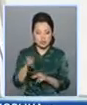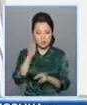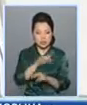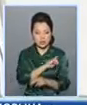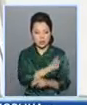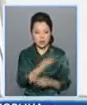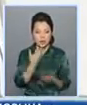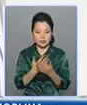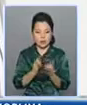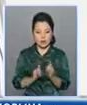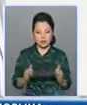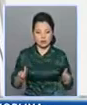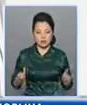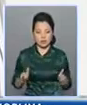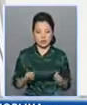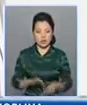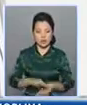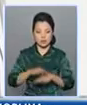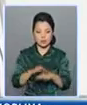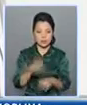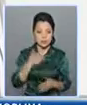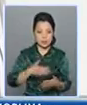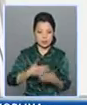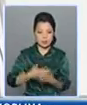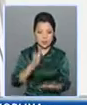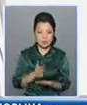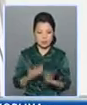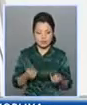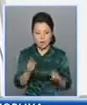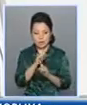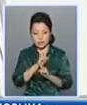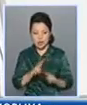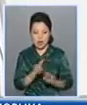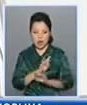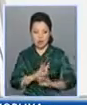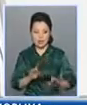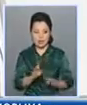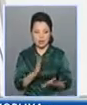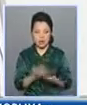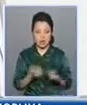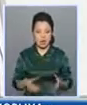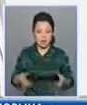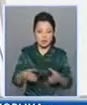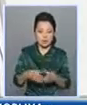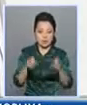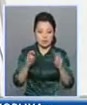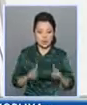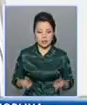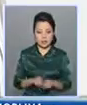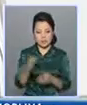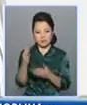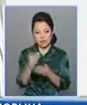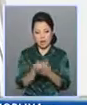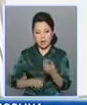байланысты бағдарламаларды жасап жүргізіп жатырмыз. Оның ішіндегі ерекше айтып кететіні, бұл комплексті кешенді